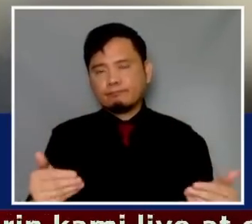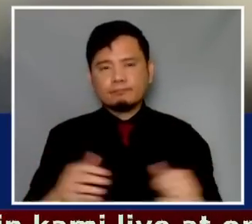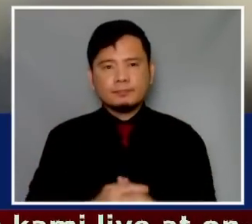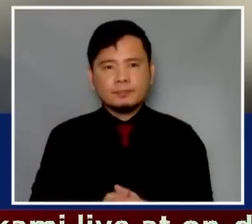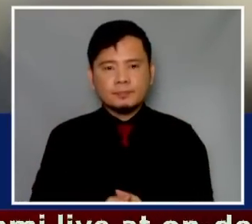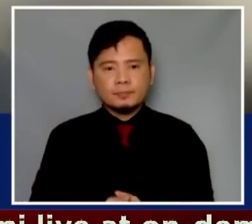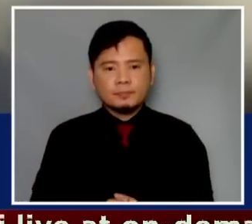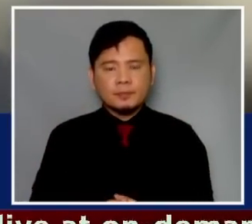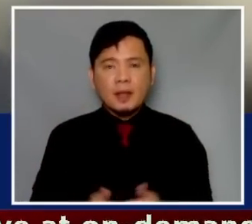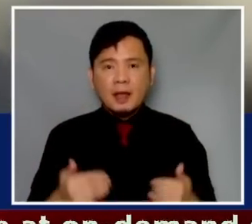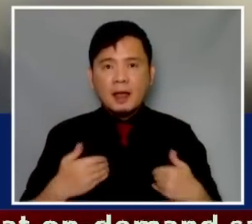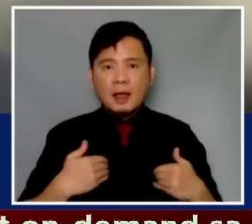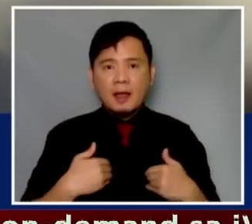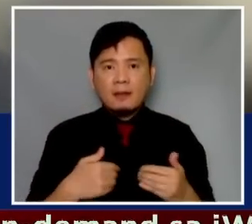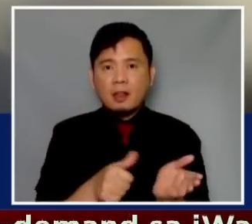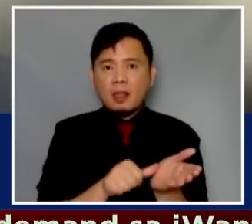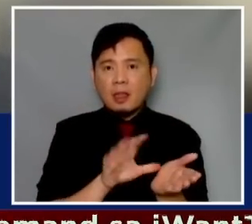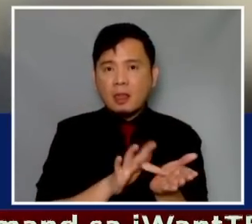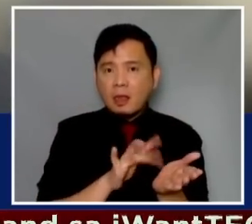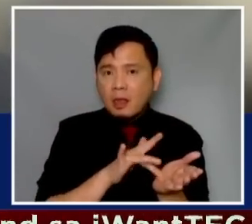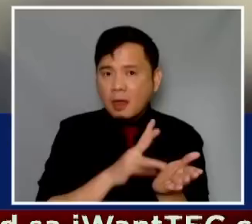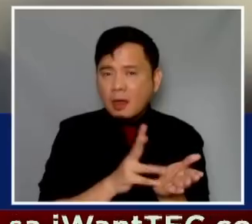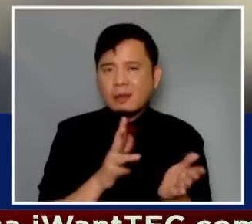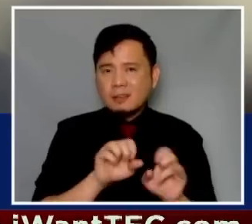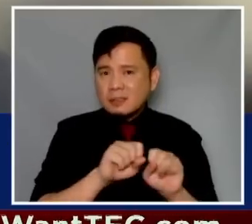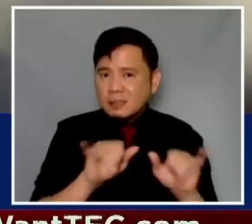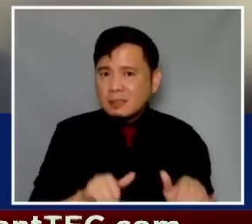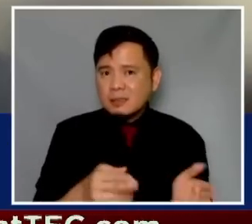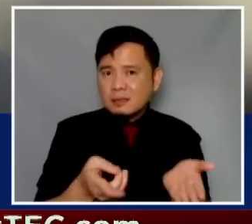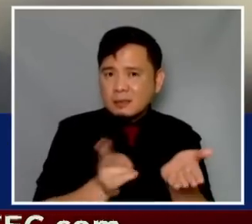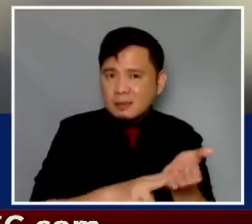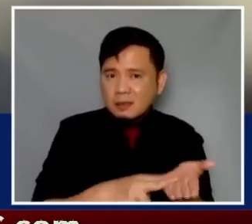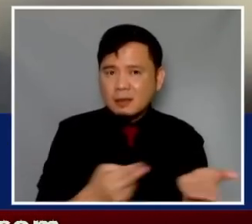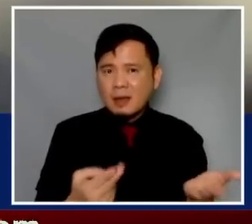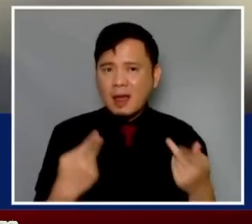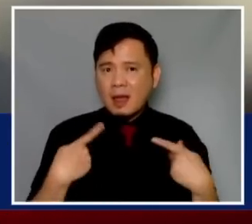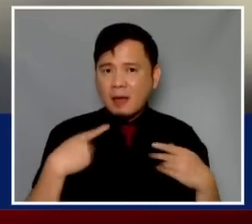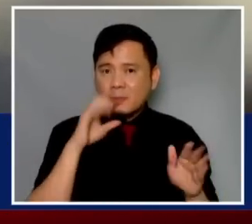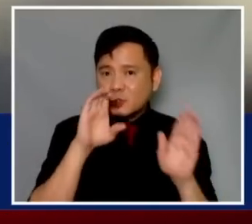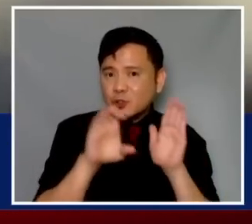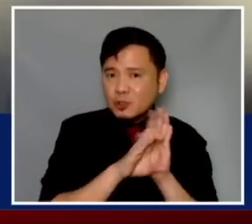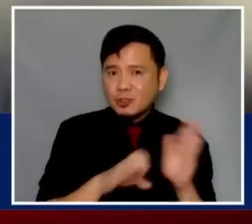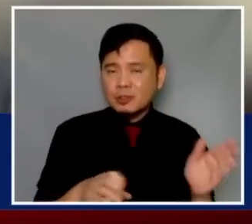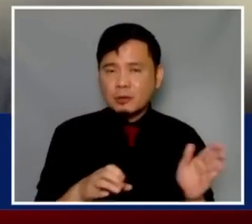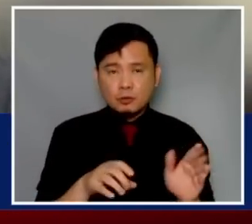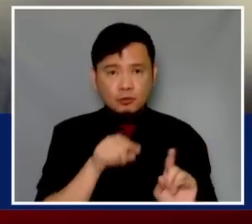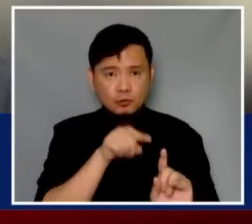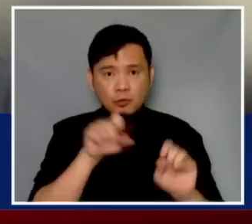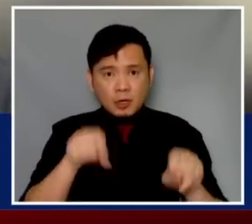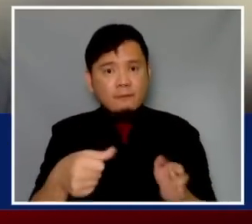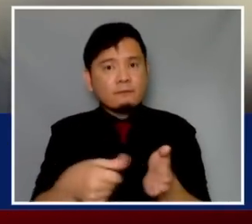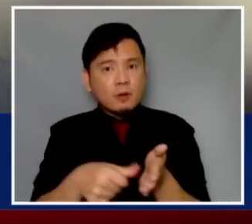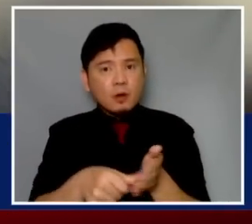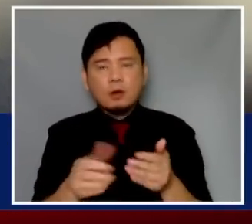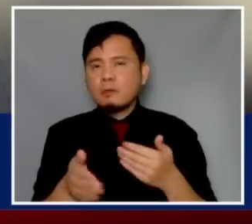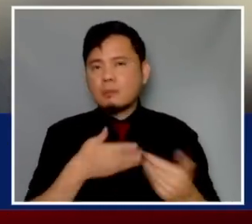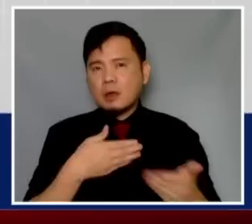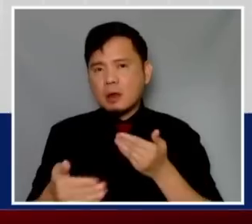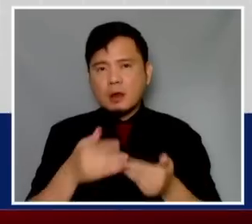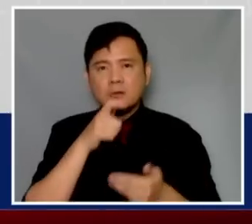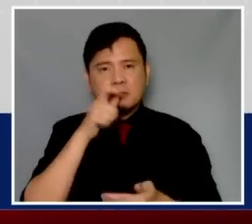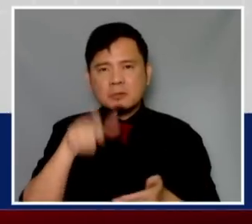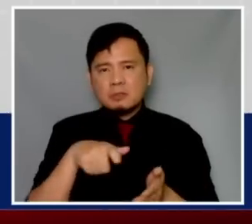doon, may fingerprint, may pirma, ay makakaboto po kayo kahit wala kayong ipakitang valid